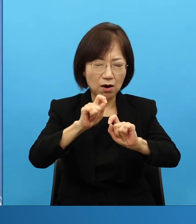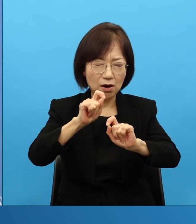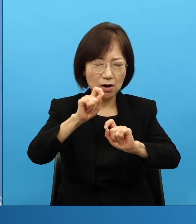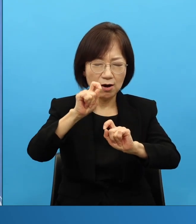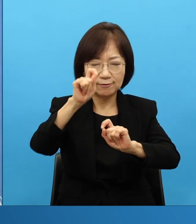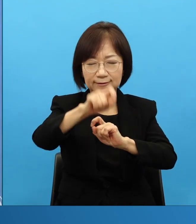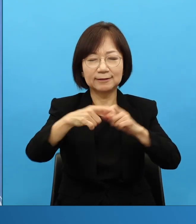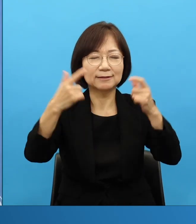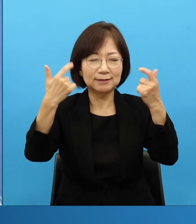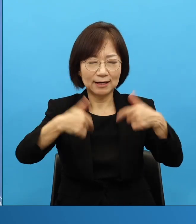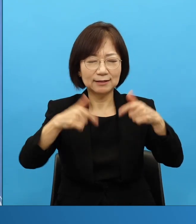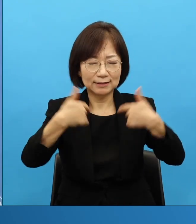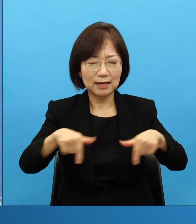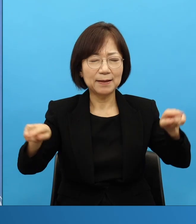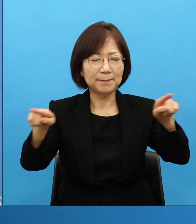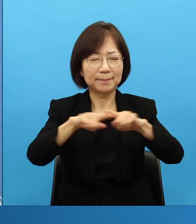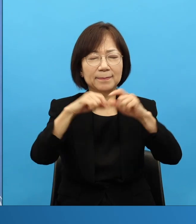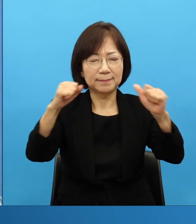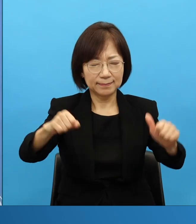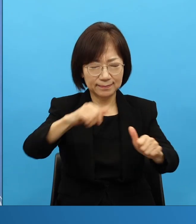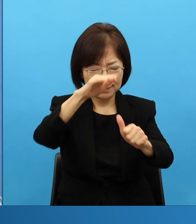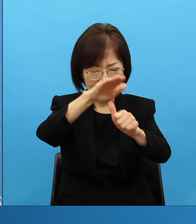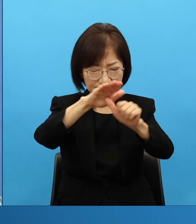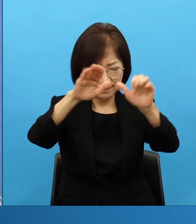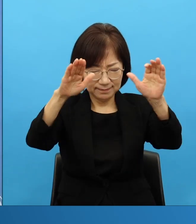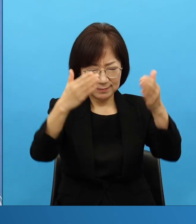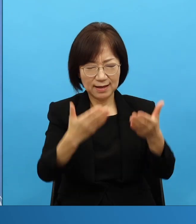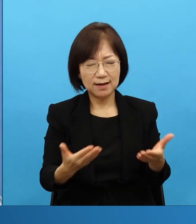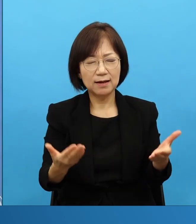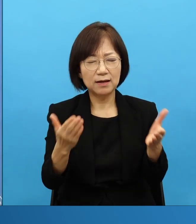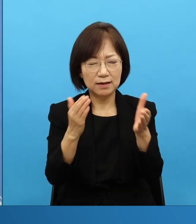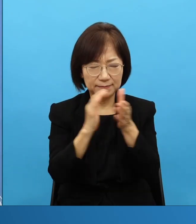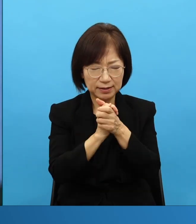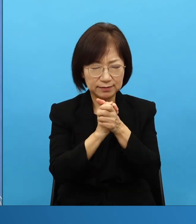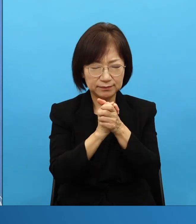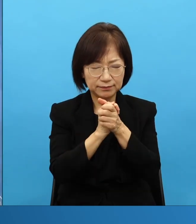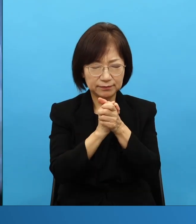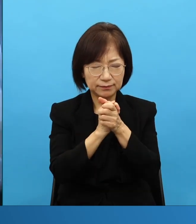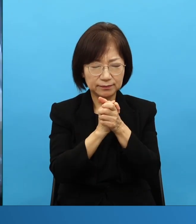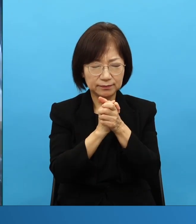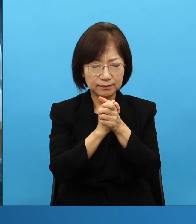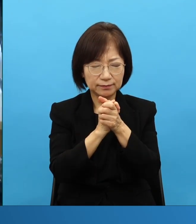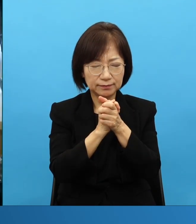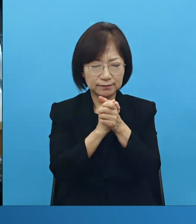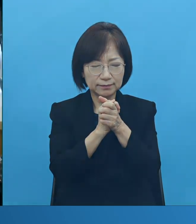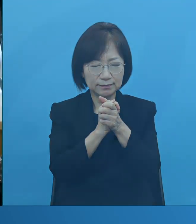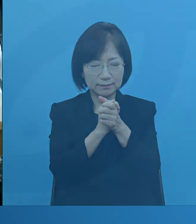be with them both 항상 now 함께 계실지어다. and always 아멘. and forevermore. Amen.